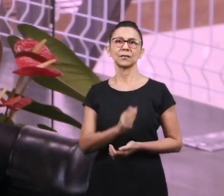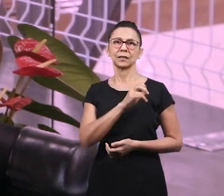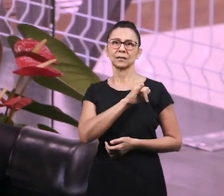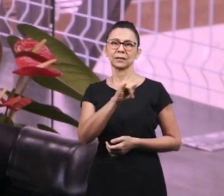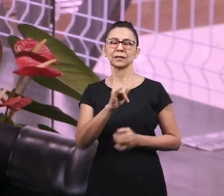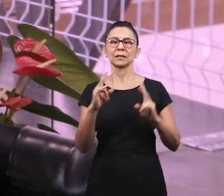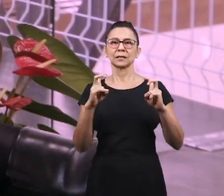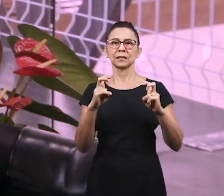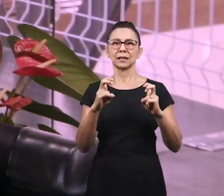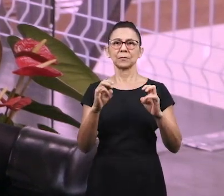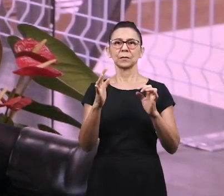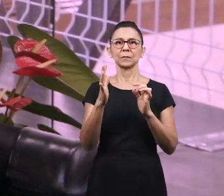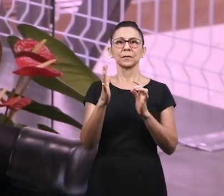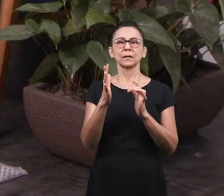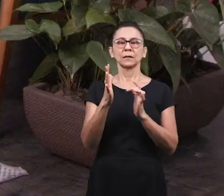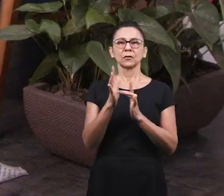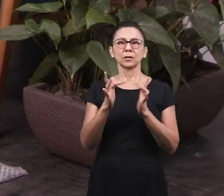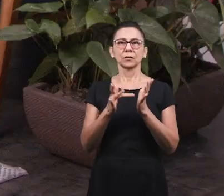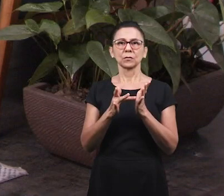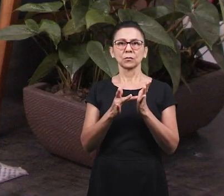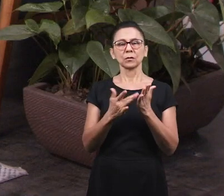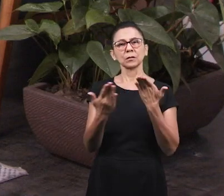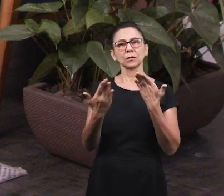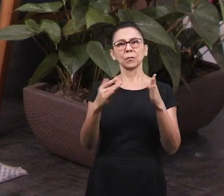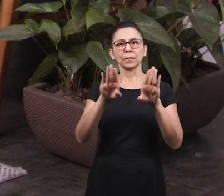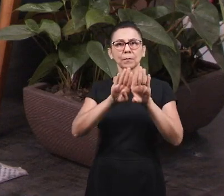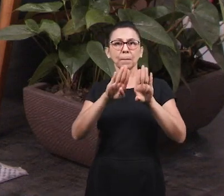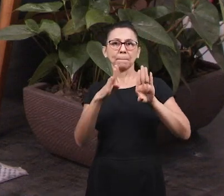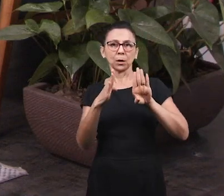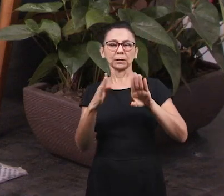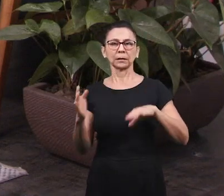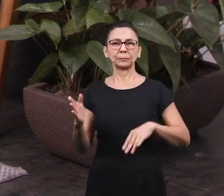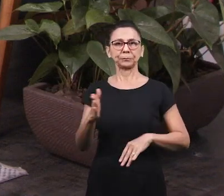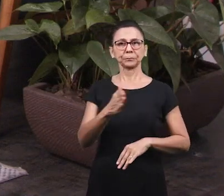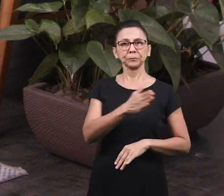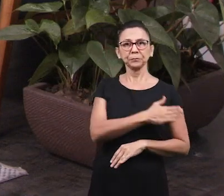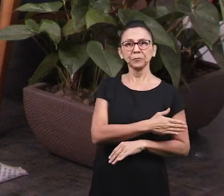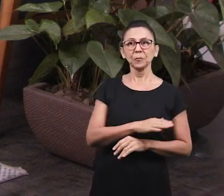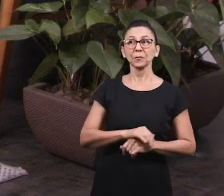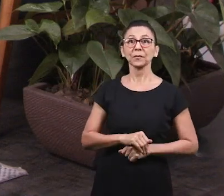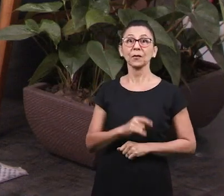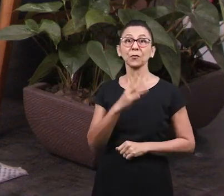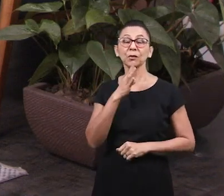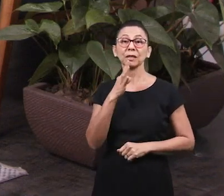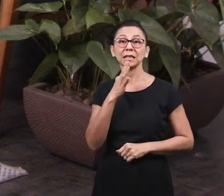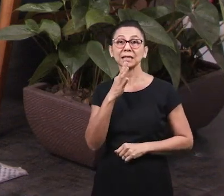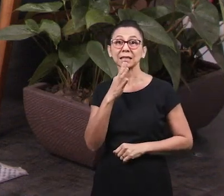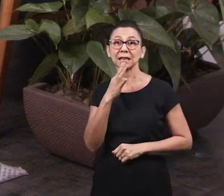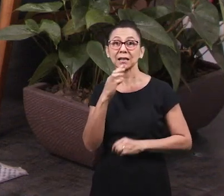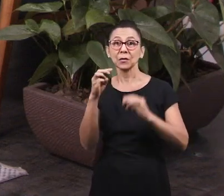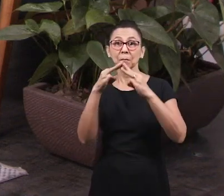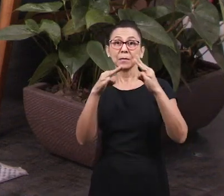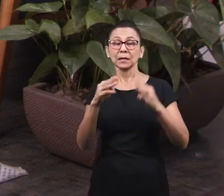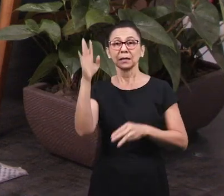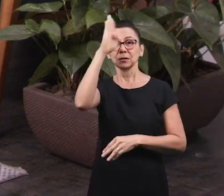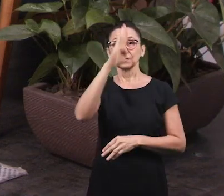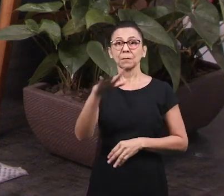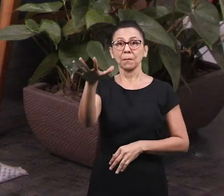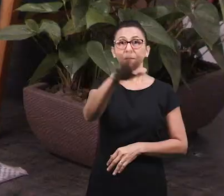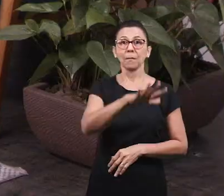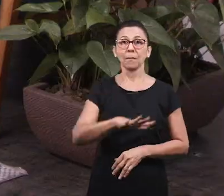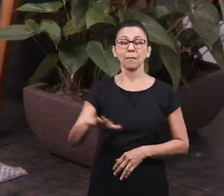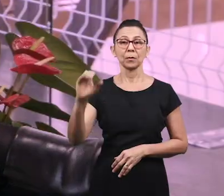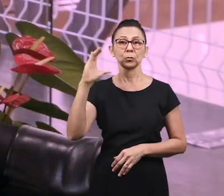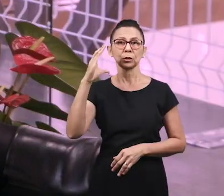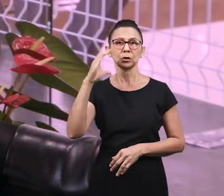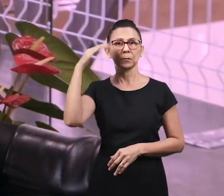sur la thématique Jésus à la porte. Mais avant, nous allons connaître encore Manaïm du Brésil, cette fois-ci le Manaïm de Curitiba